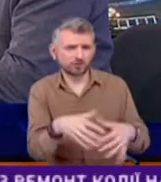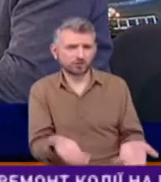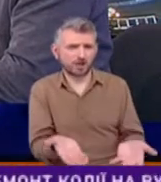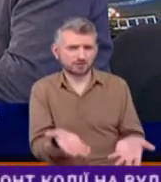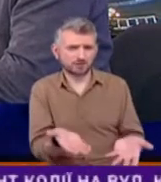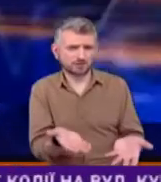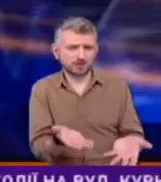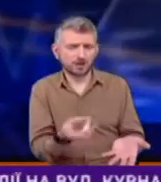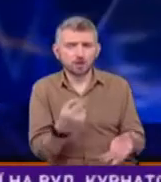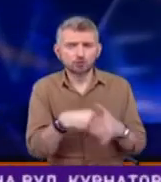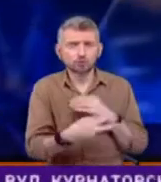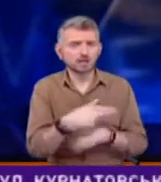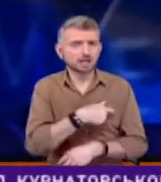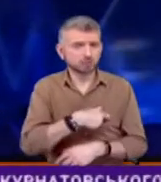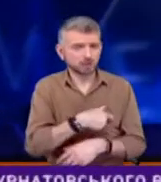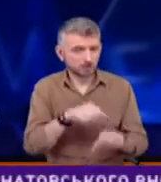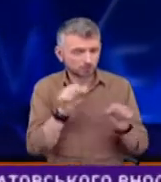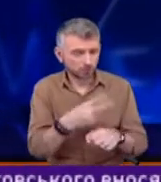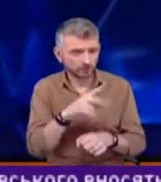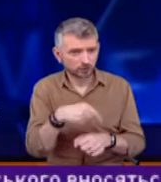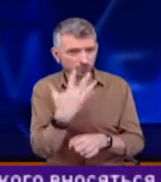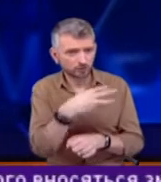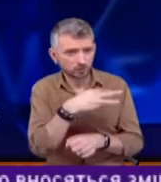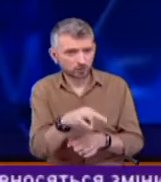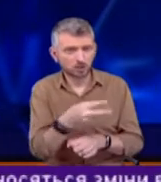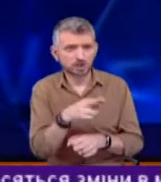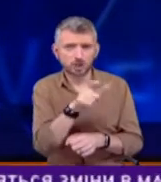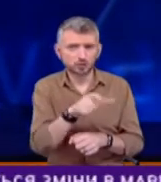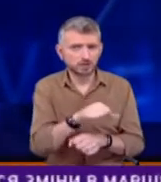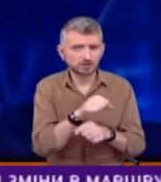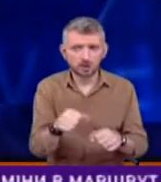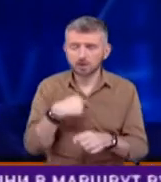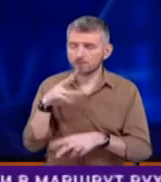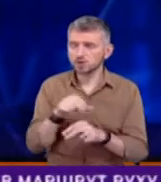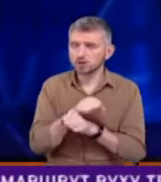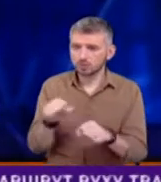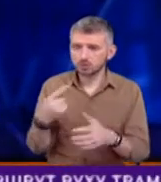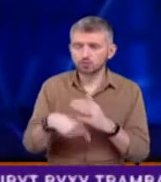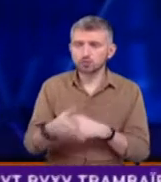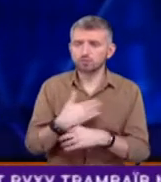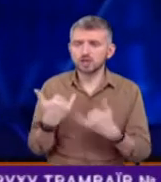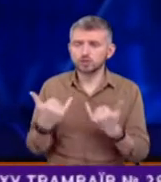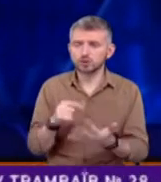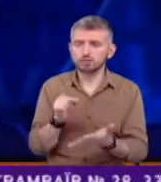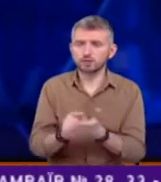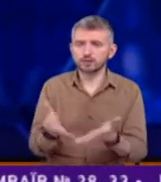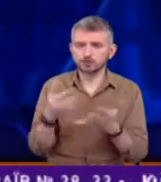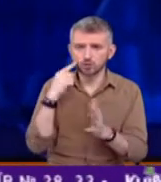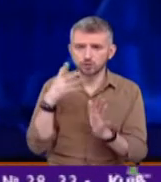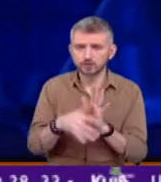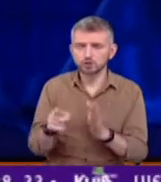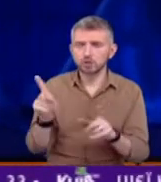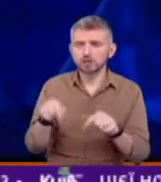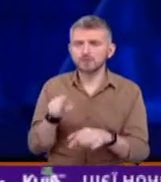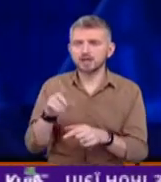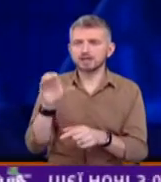законодавство, так? Абсолютно. Тобто для депутатів можна 2,5 мільйона? А ви знаєте, я вважаю, що не можна. Оскільки ми на сьогодні повинні чітко розуміти, що навіть